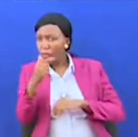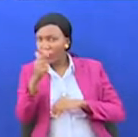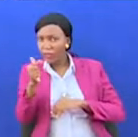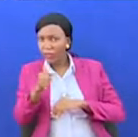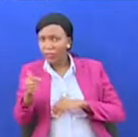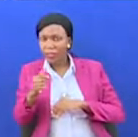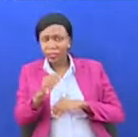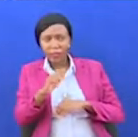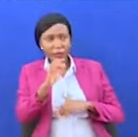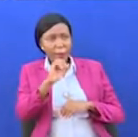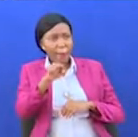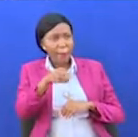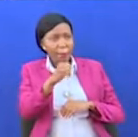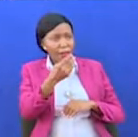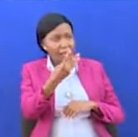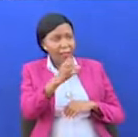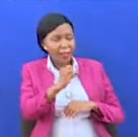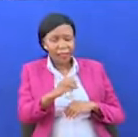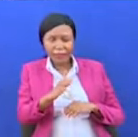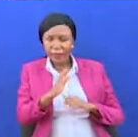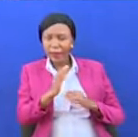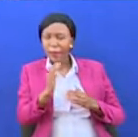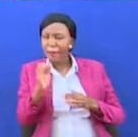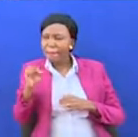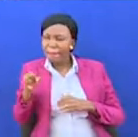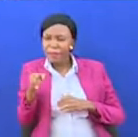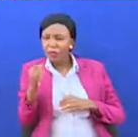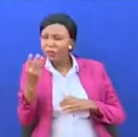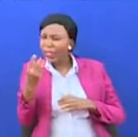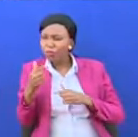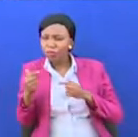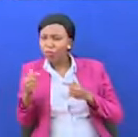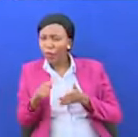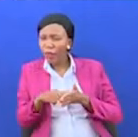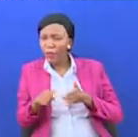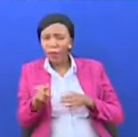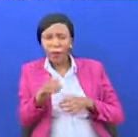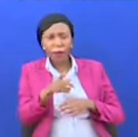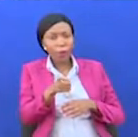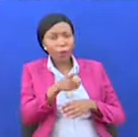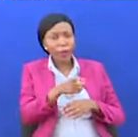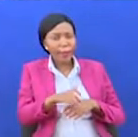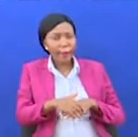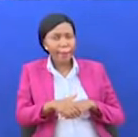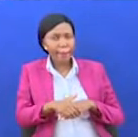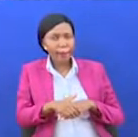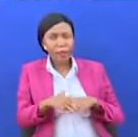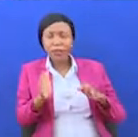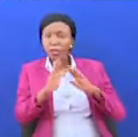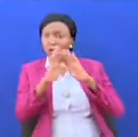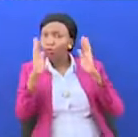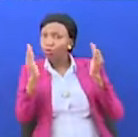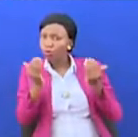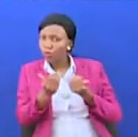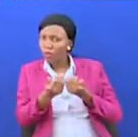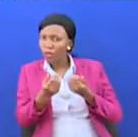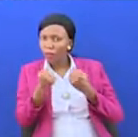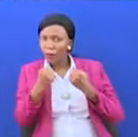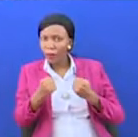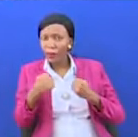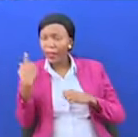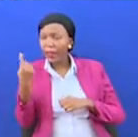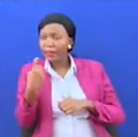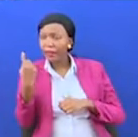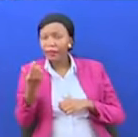watu milioni karibia 30, milioni 3 tu ndo wanalipa kodi kwenye nchi yetu. Hasa dunia au uimara wa taifa